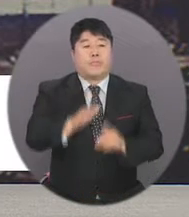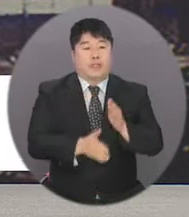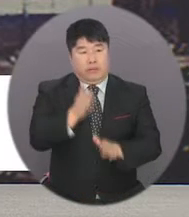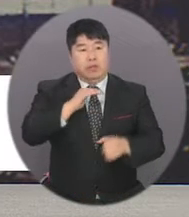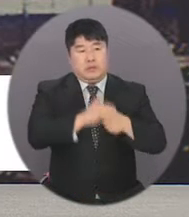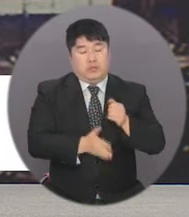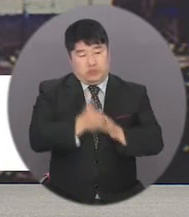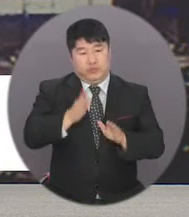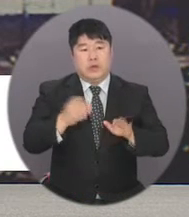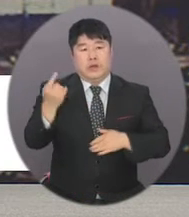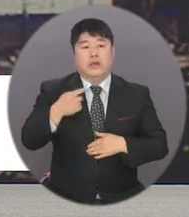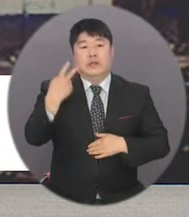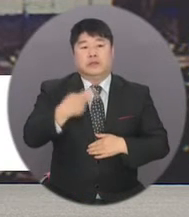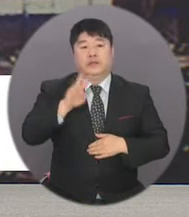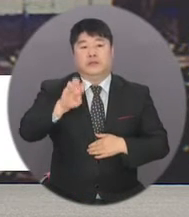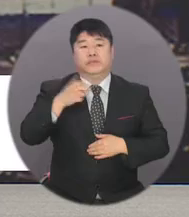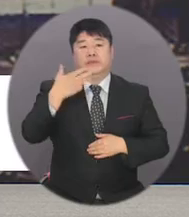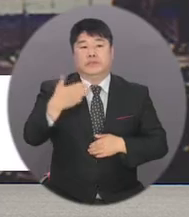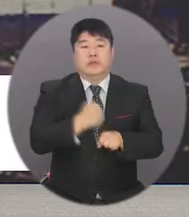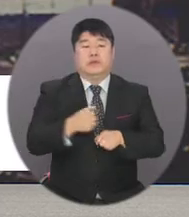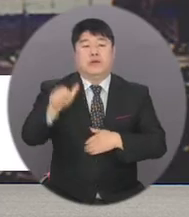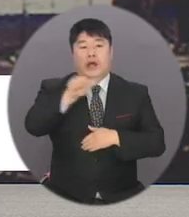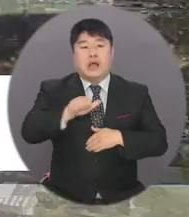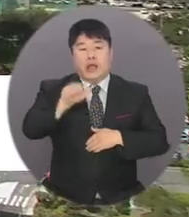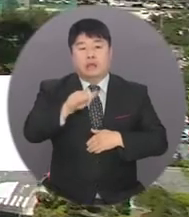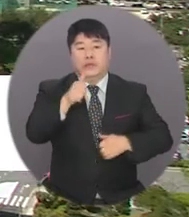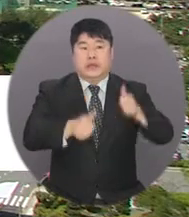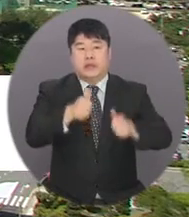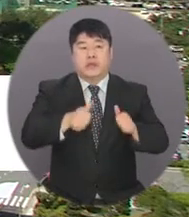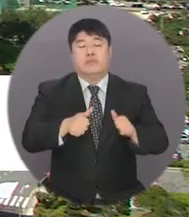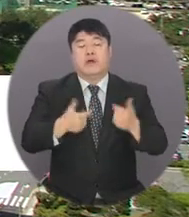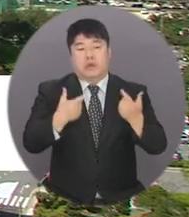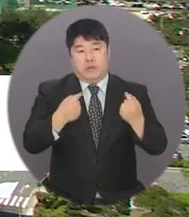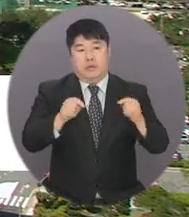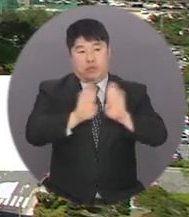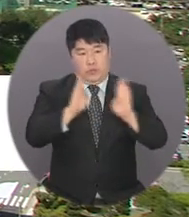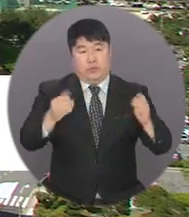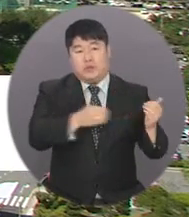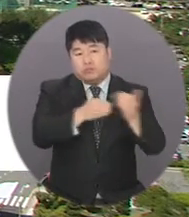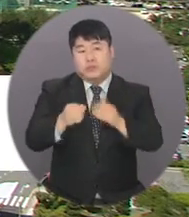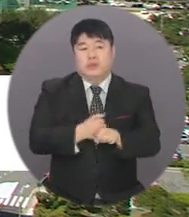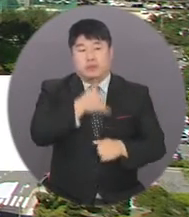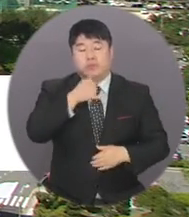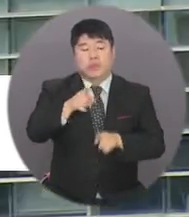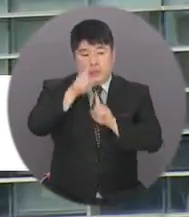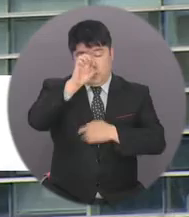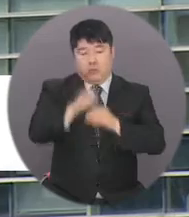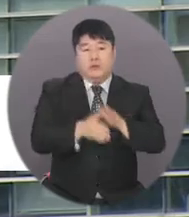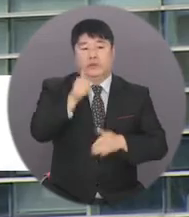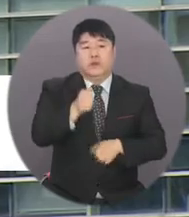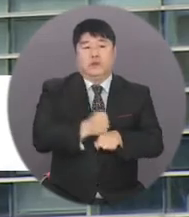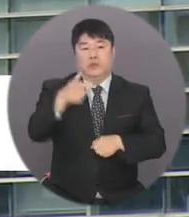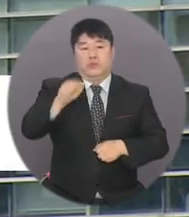광주시와 대구시가 오는 2038년 아시안게임의 공동 개최를 추진하고 나섰습니다. 이용섭